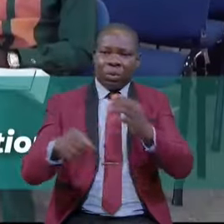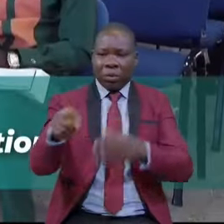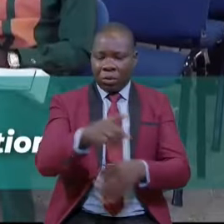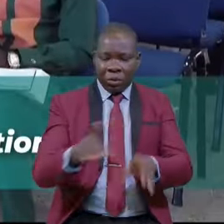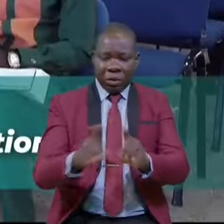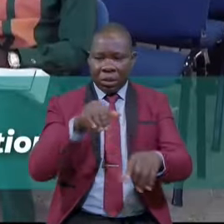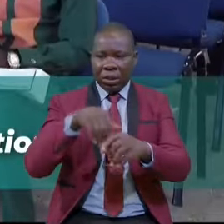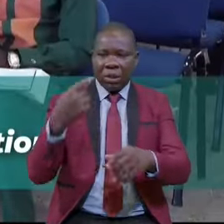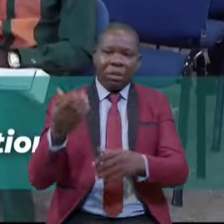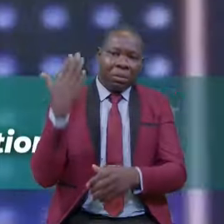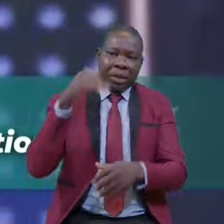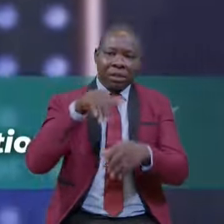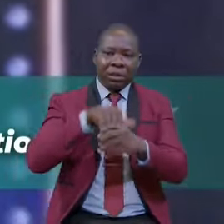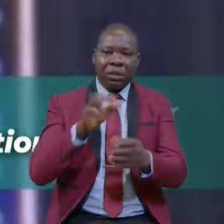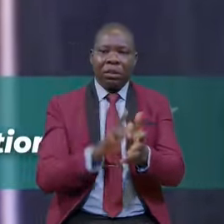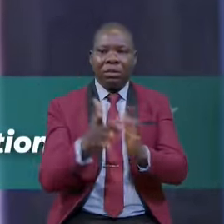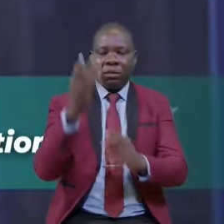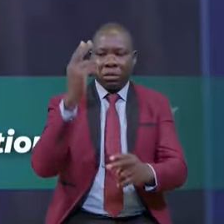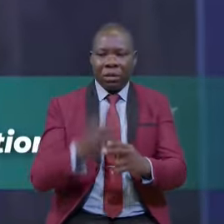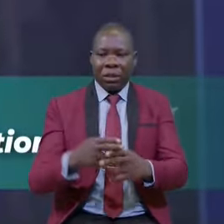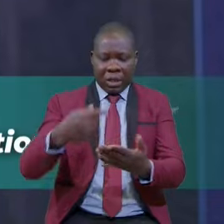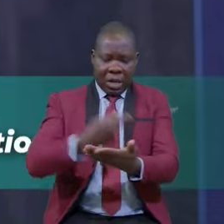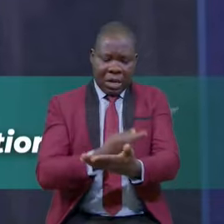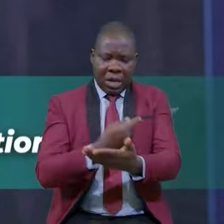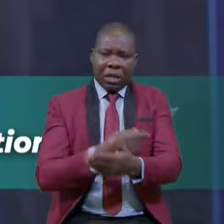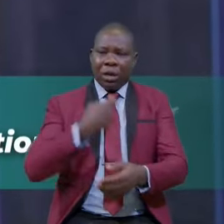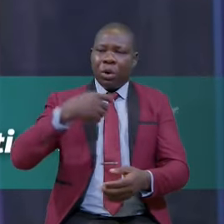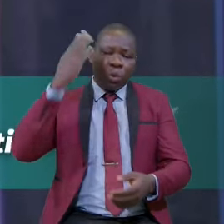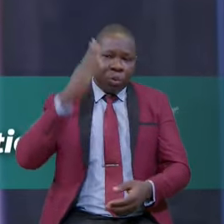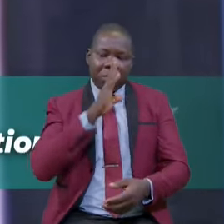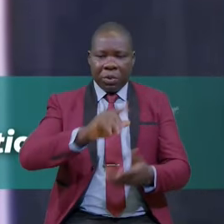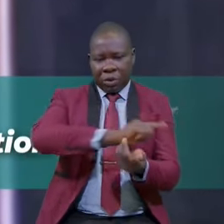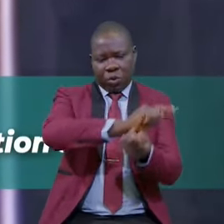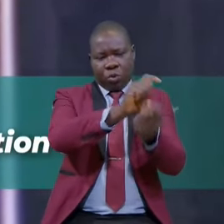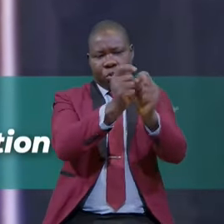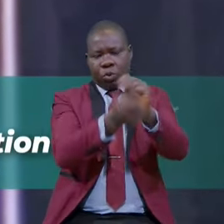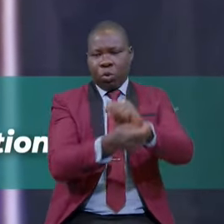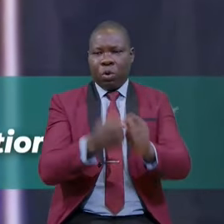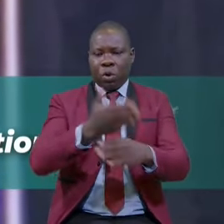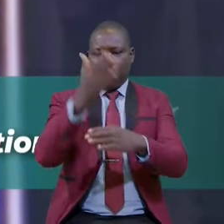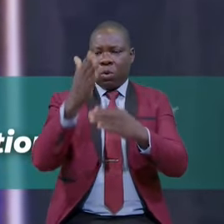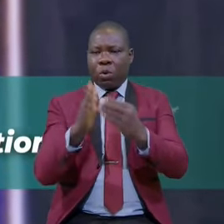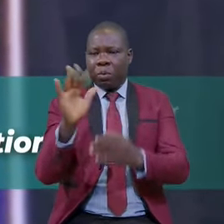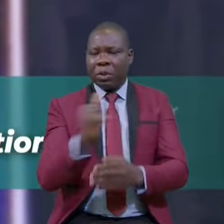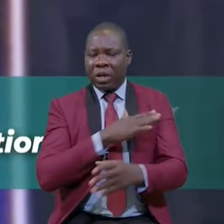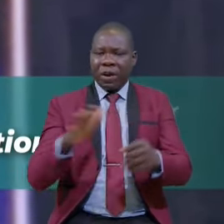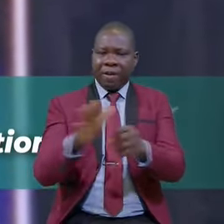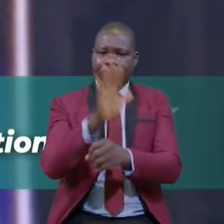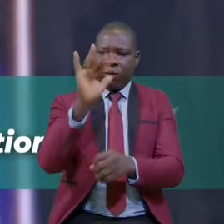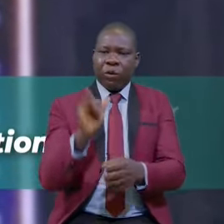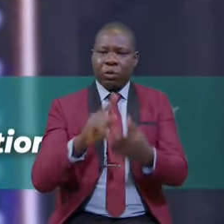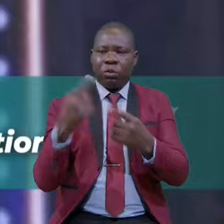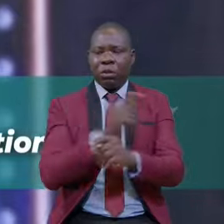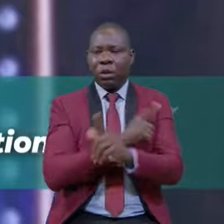Ghana will be turned completely and fully unto the Lord. Entièrement tourné, gagné pour everyone le Seigneur. Everyone around